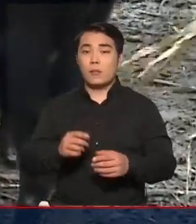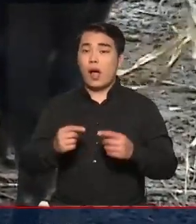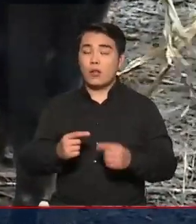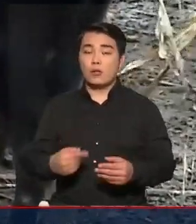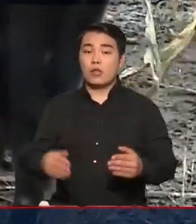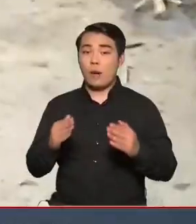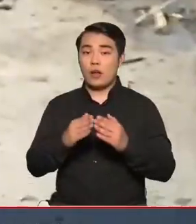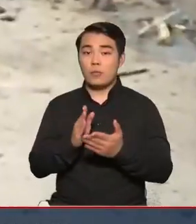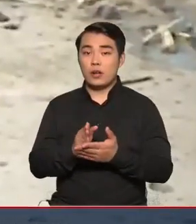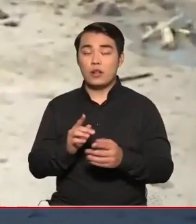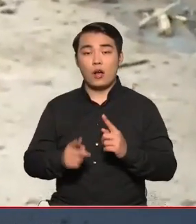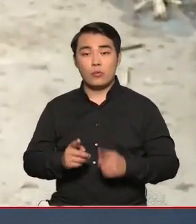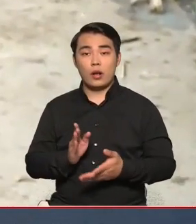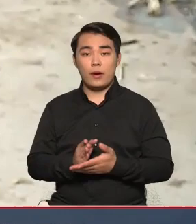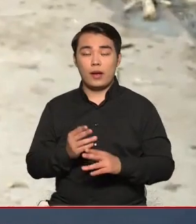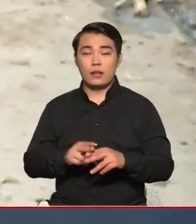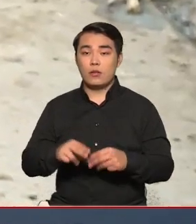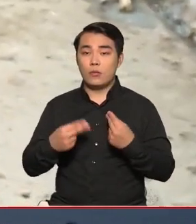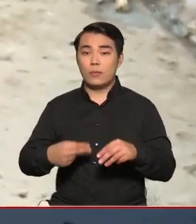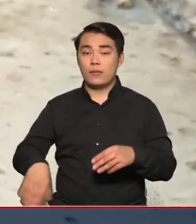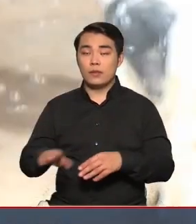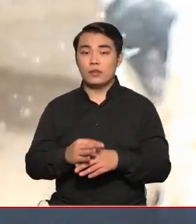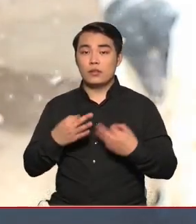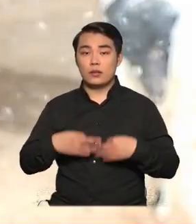домашнее, натуральное, поэтому раскупают сразу.